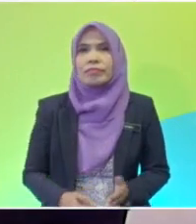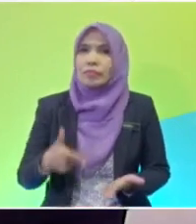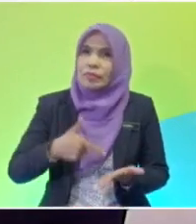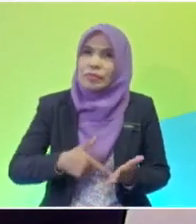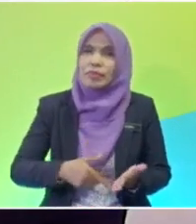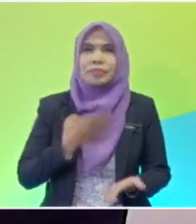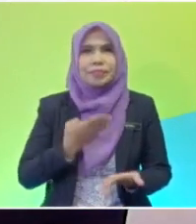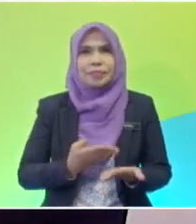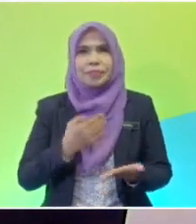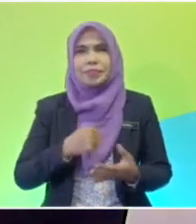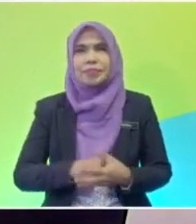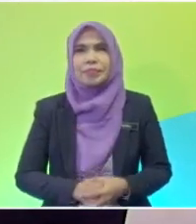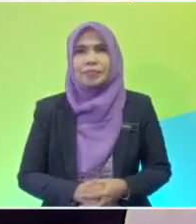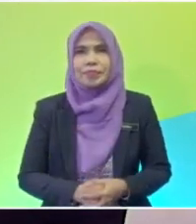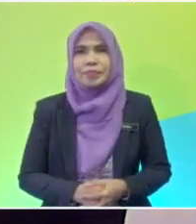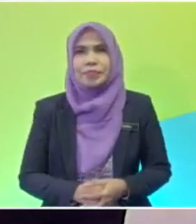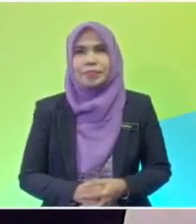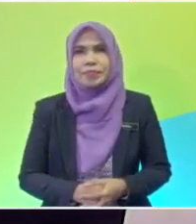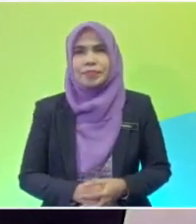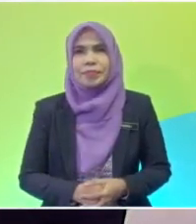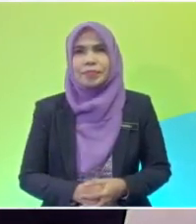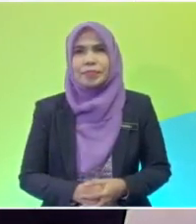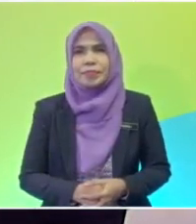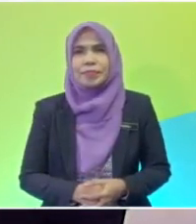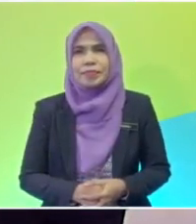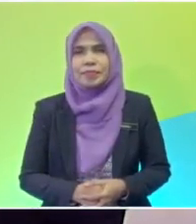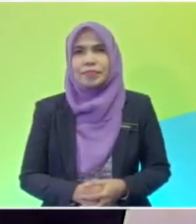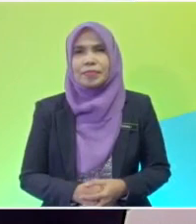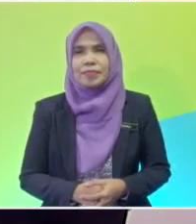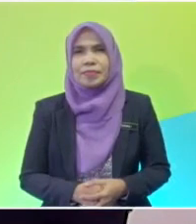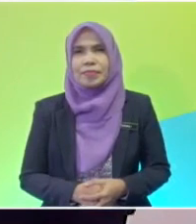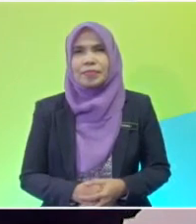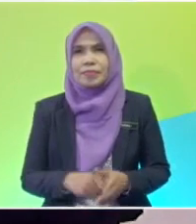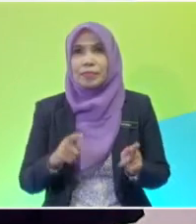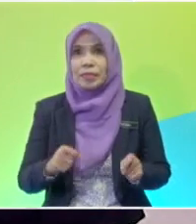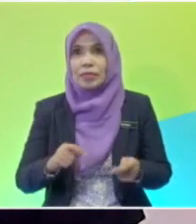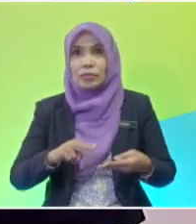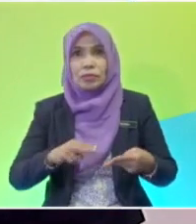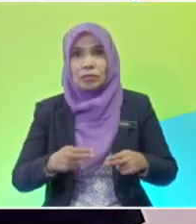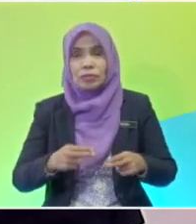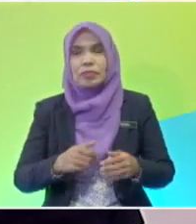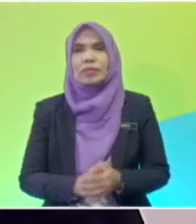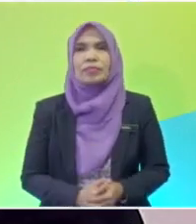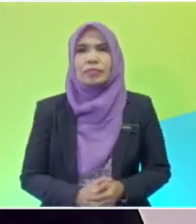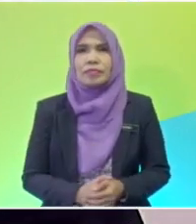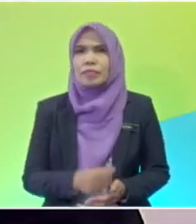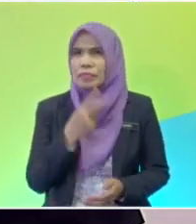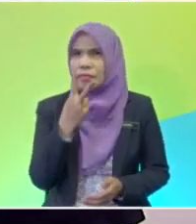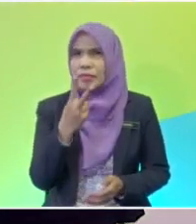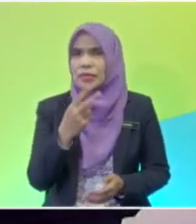di bawah pohon kadang-kadang terhadap Guru bimbingan dan konseling itu ya nak kita ubah sebenarnya dan murid-murid yang melalui